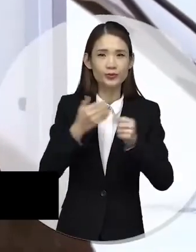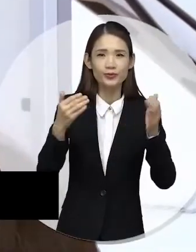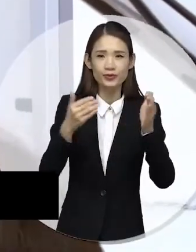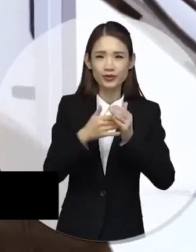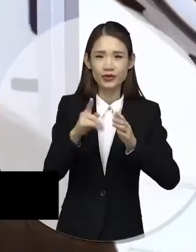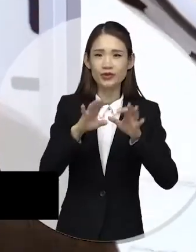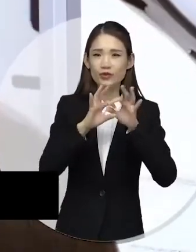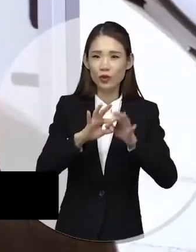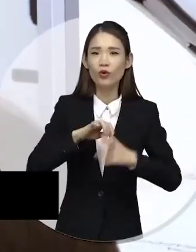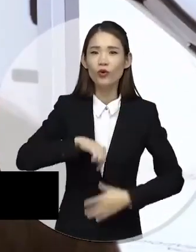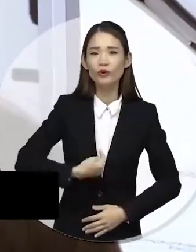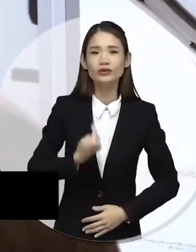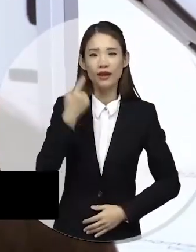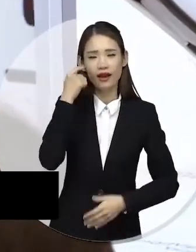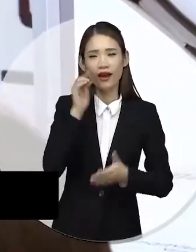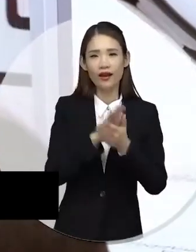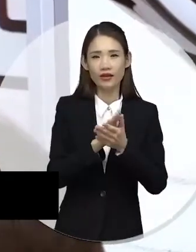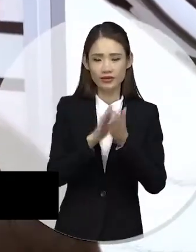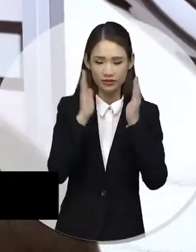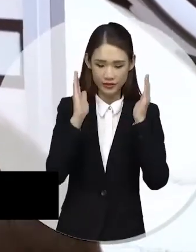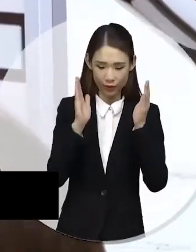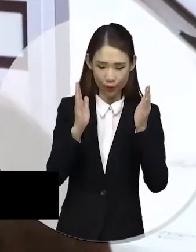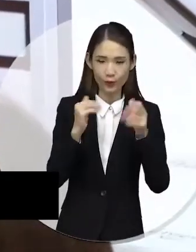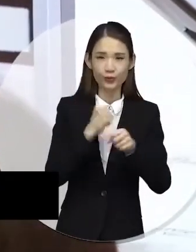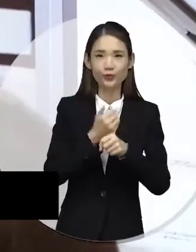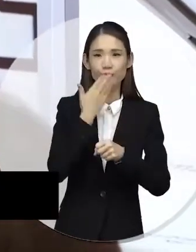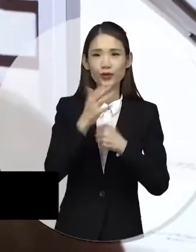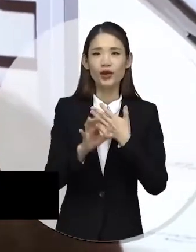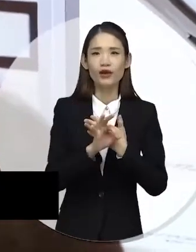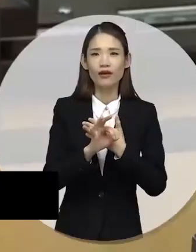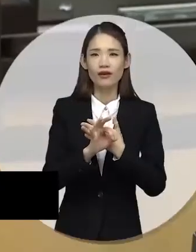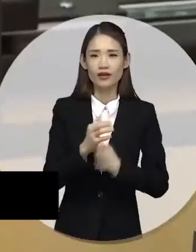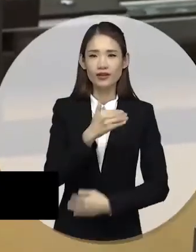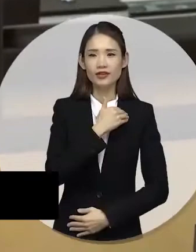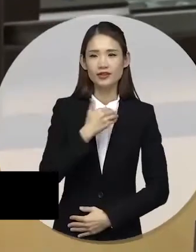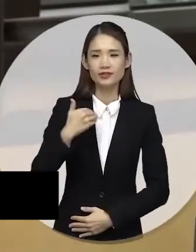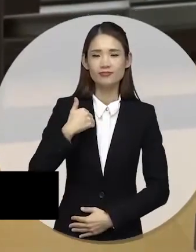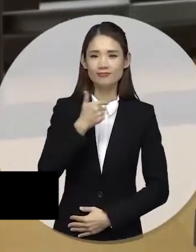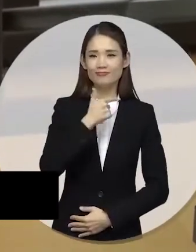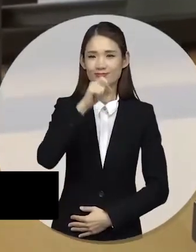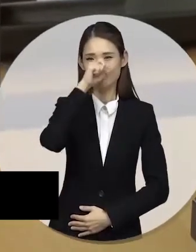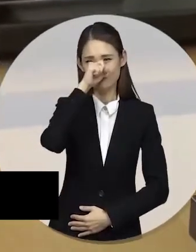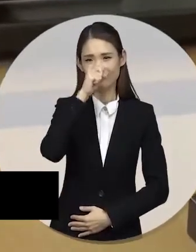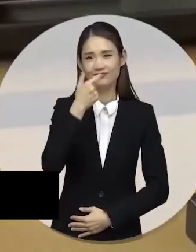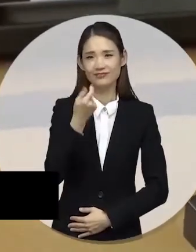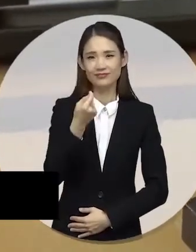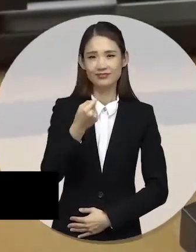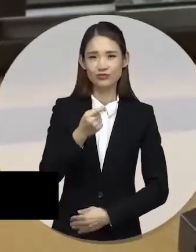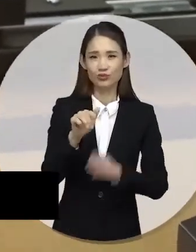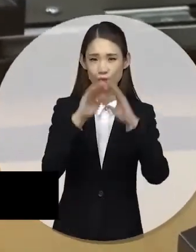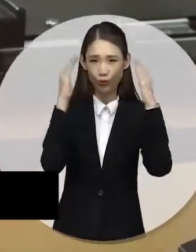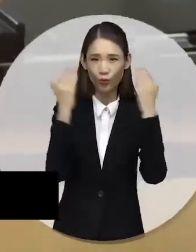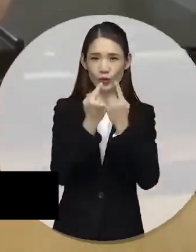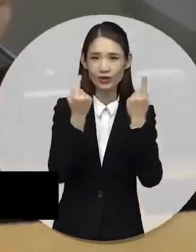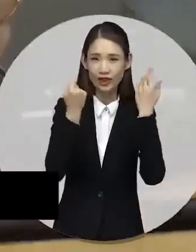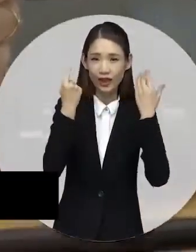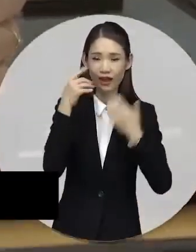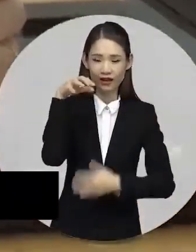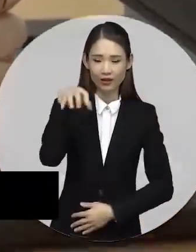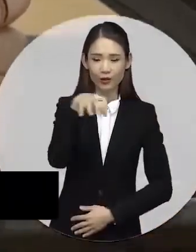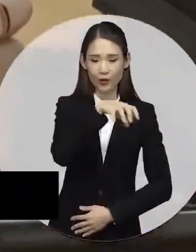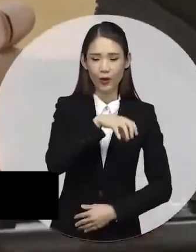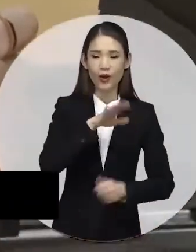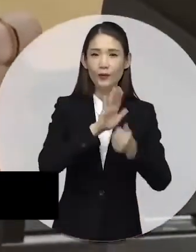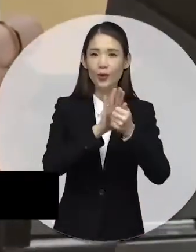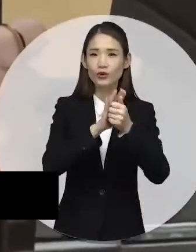또 혼자서 스스로 공부할 수 있다는 것 자체가 난 되게 너무 좋은 것 같아. 사실 모든 대학교에 그래서